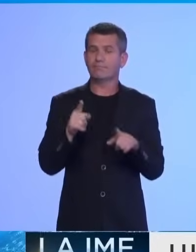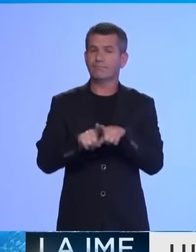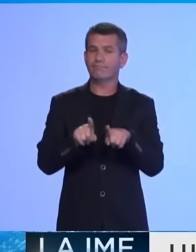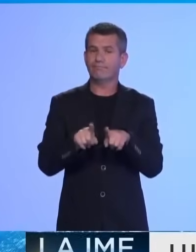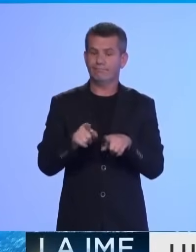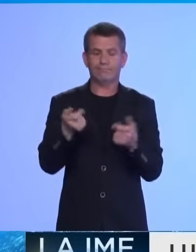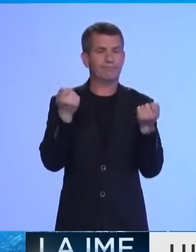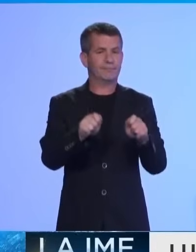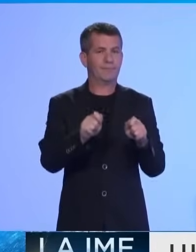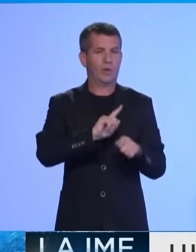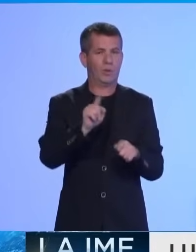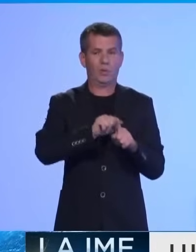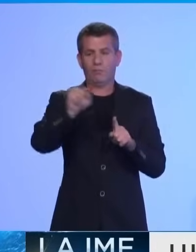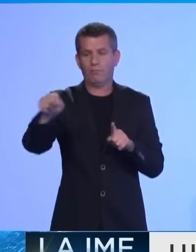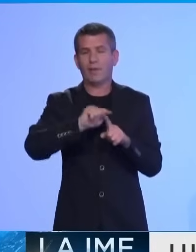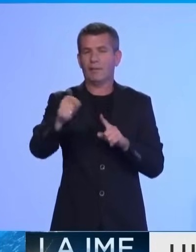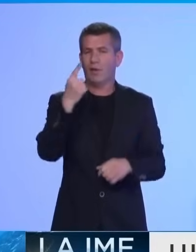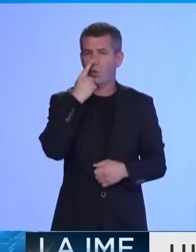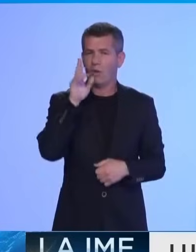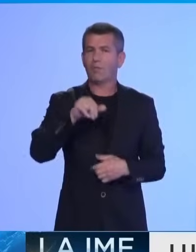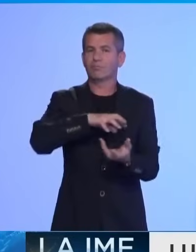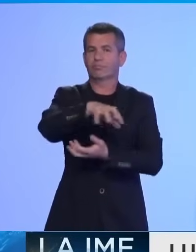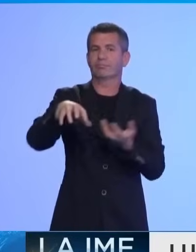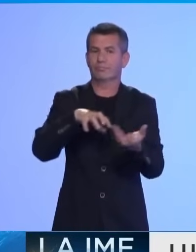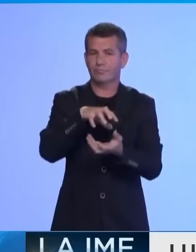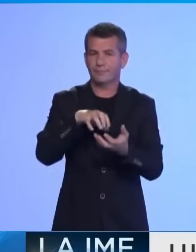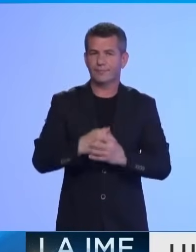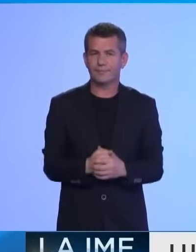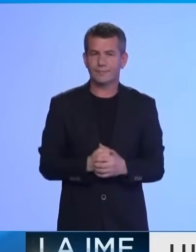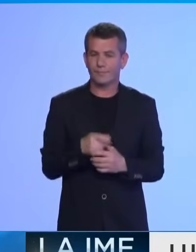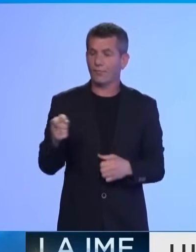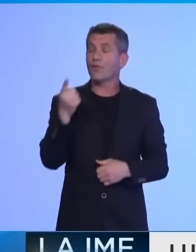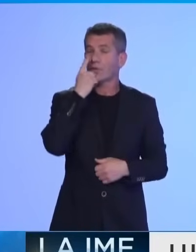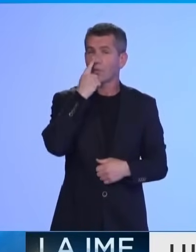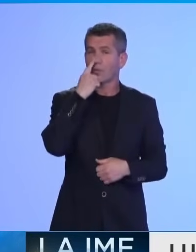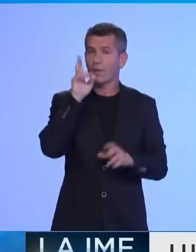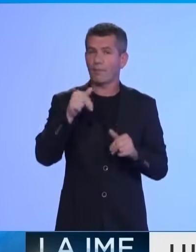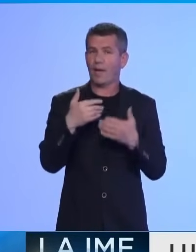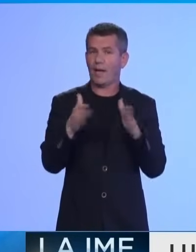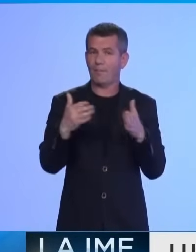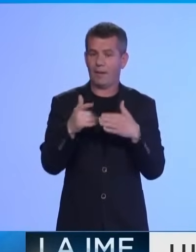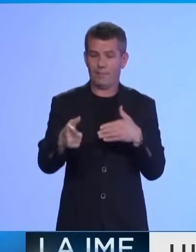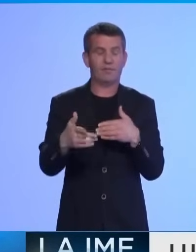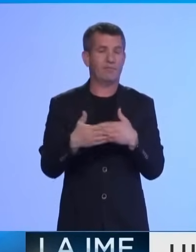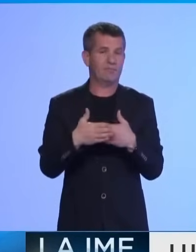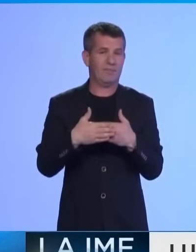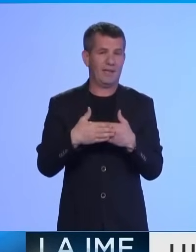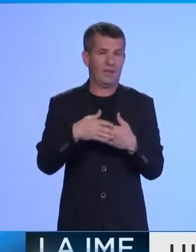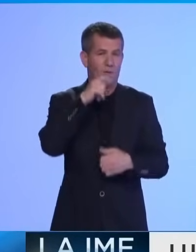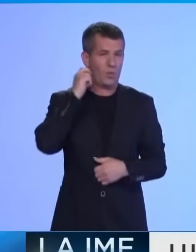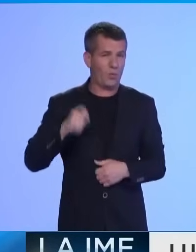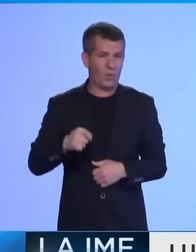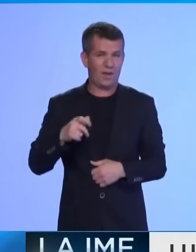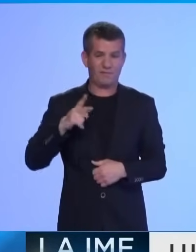Rusi, nga frika se mund të provokojë një përshkallëzim në konflikt. Forcat ruse kanë kapur disa fshatra në Ukrainën lindore gjatë përparimeve të